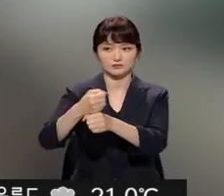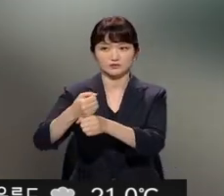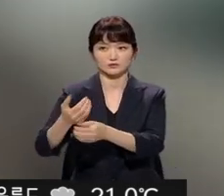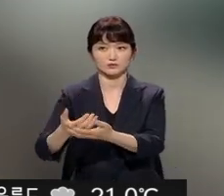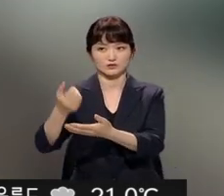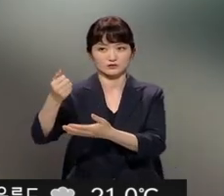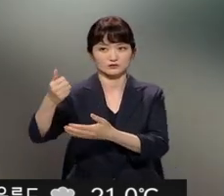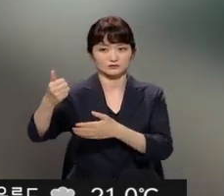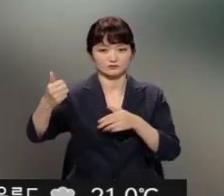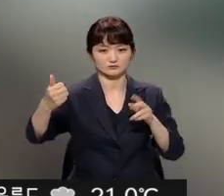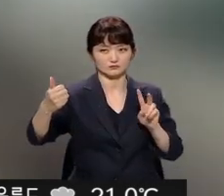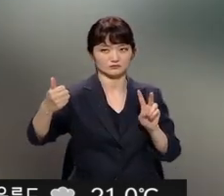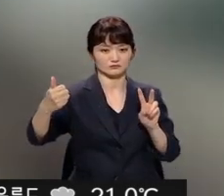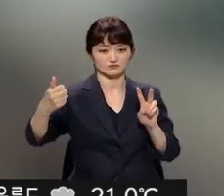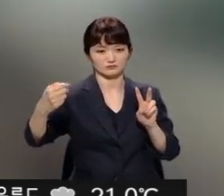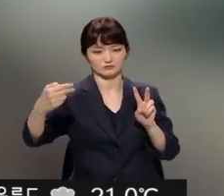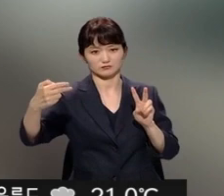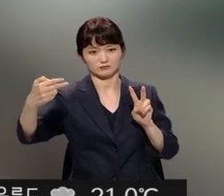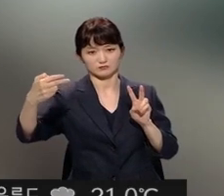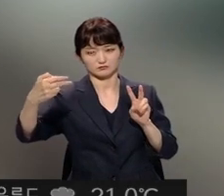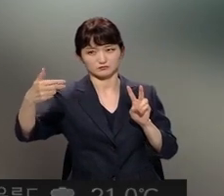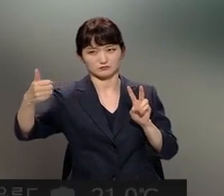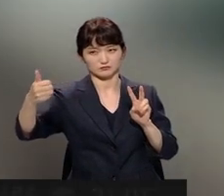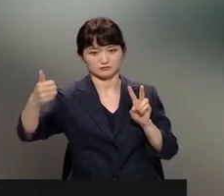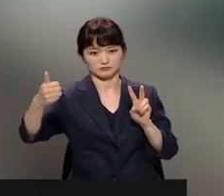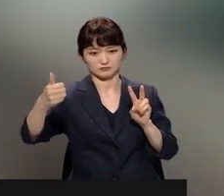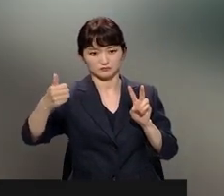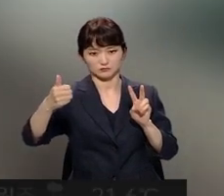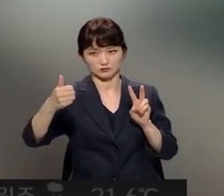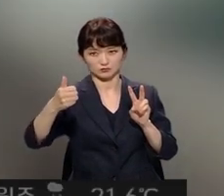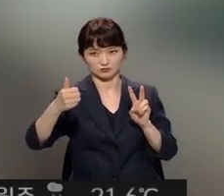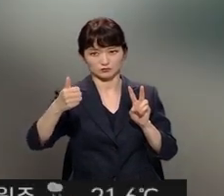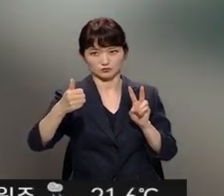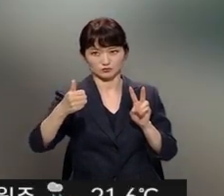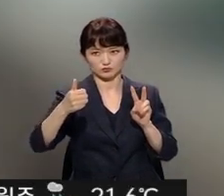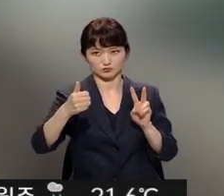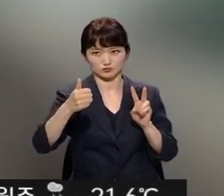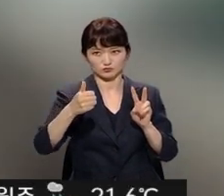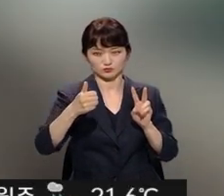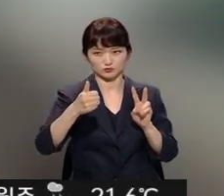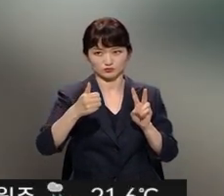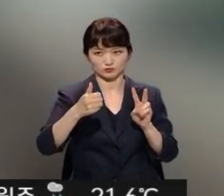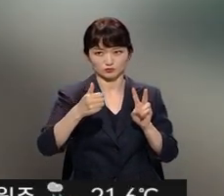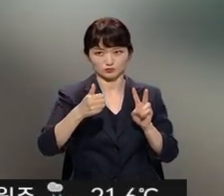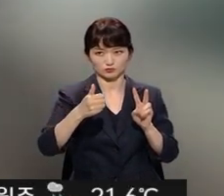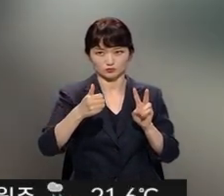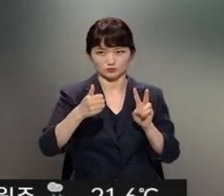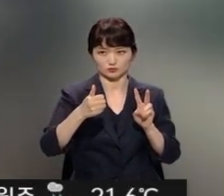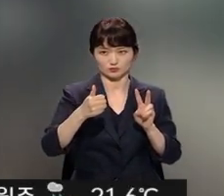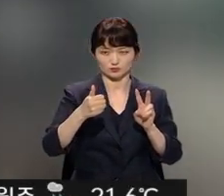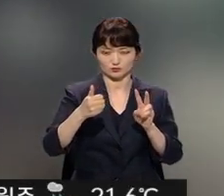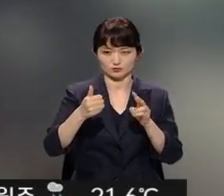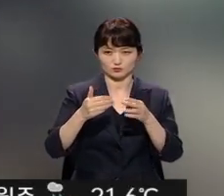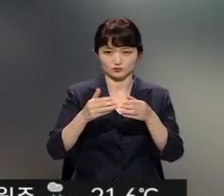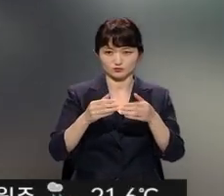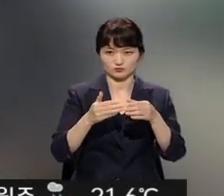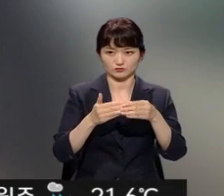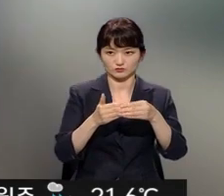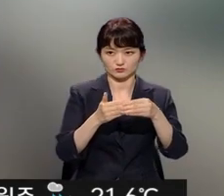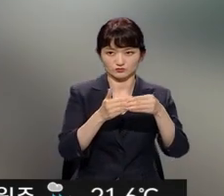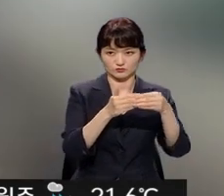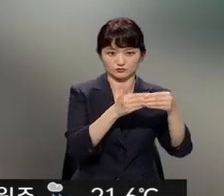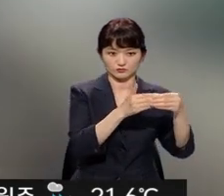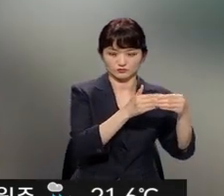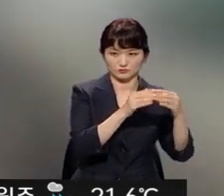이들을 지켜보고 있는데요. 그런데 이 남성 슬금슬금 문 쪽으로 다가갑니다. 할머니는 곧바로 손녀를 데리고 집 안으로